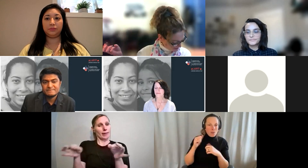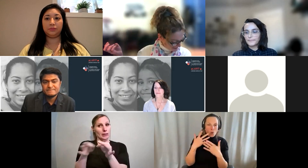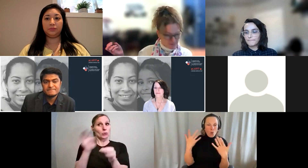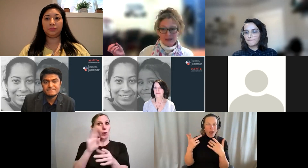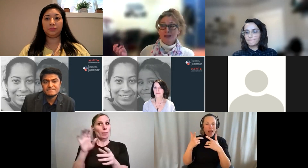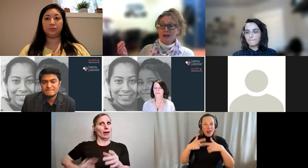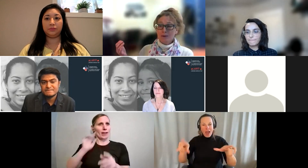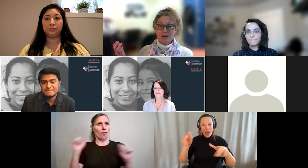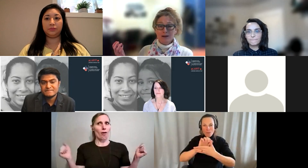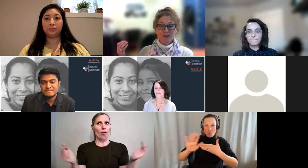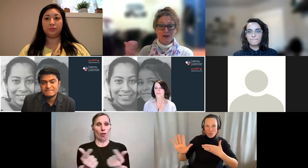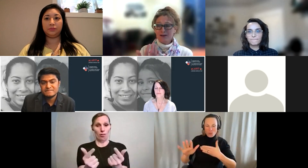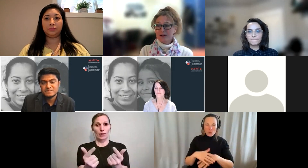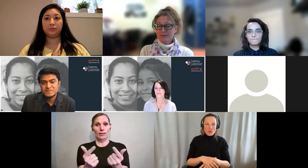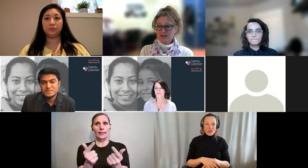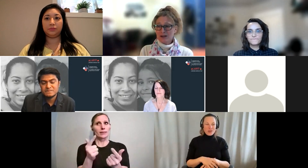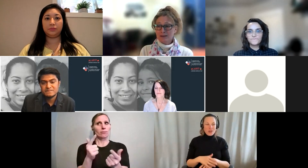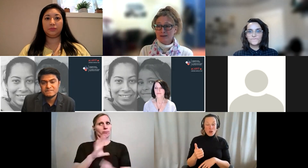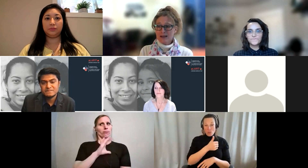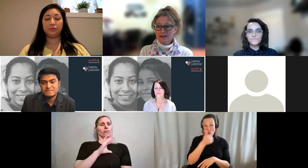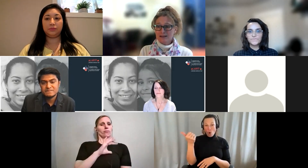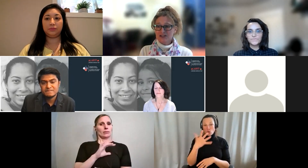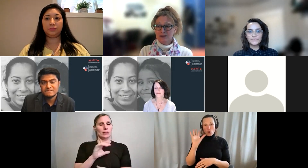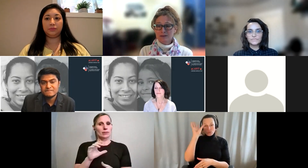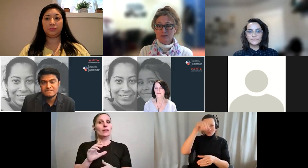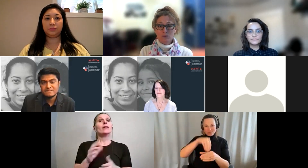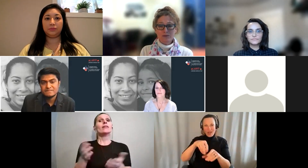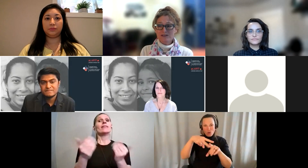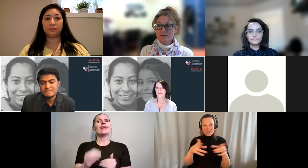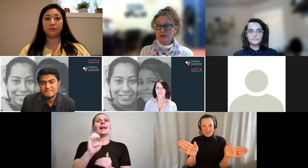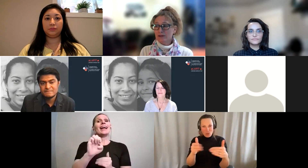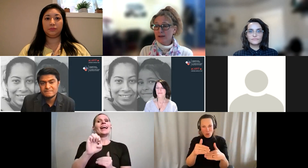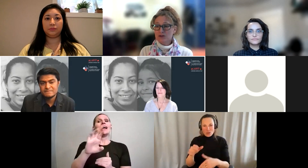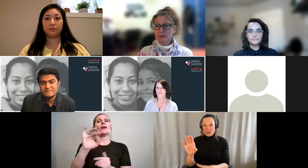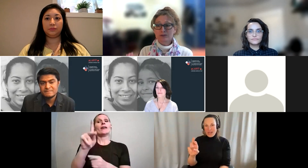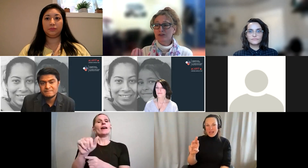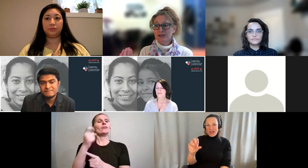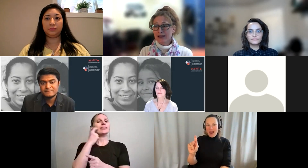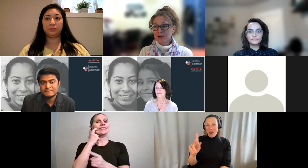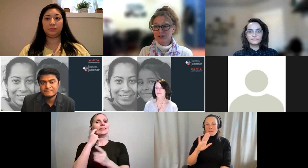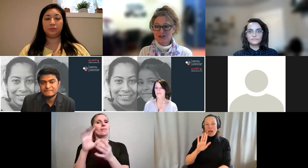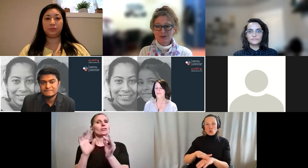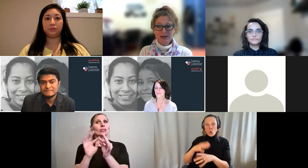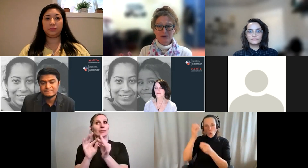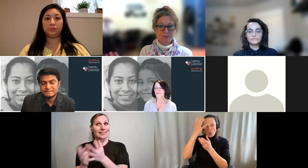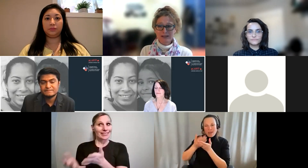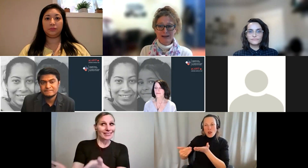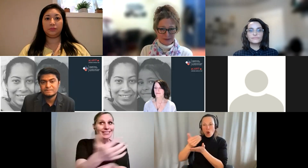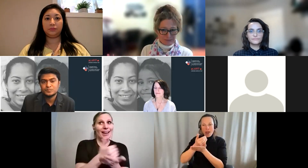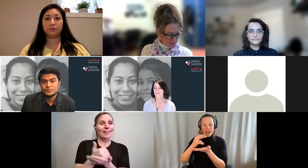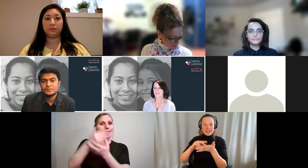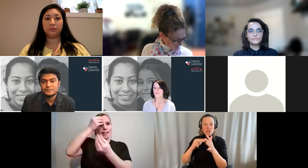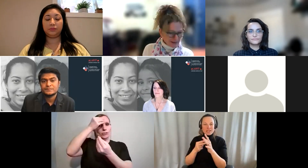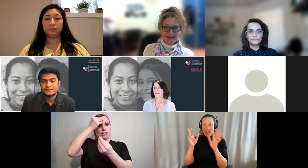autre item dans notre tous d'outils. Pour Erica qui a mentionné la collecte de données, c'est à propos de capturer les langues préférées. Et